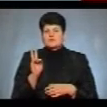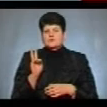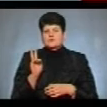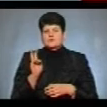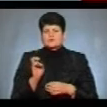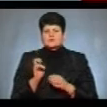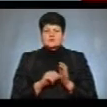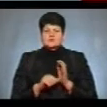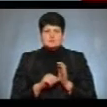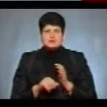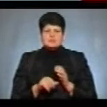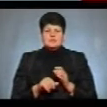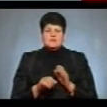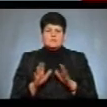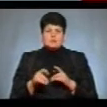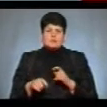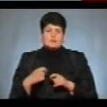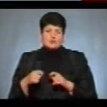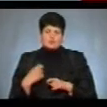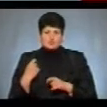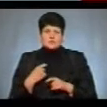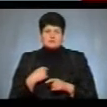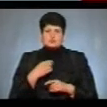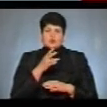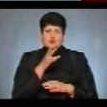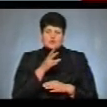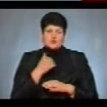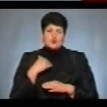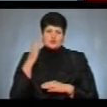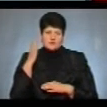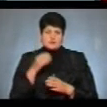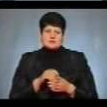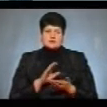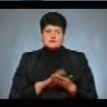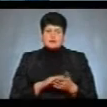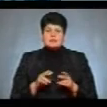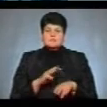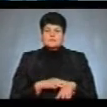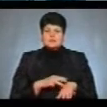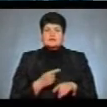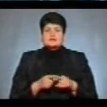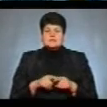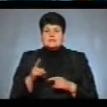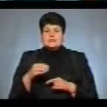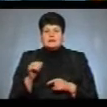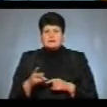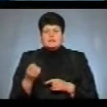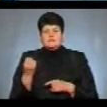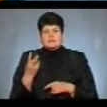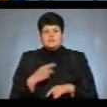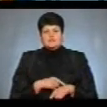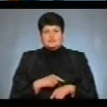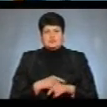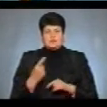600 тисяч повідомлень про порушення під час голосування зареєстрували правоохоронці. Такі дані МВС України станом на 12